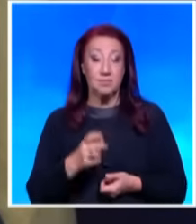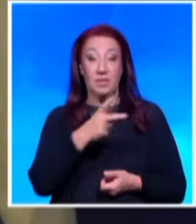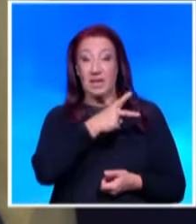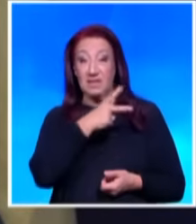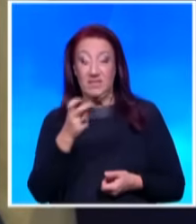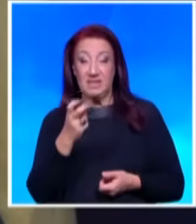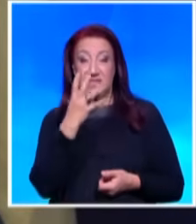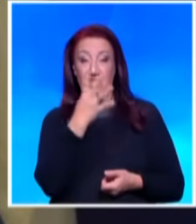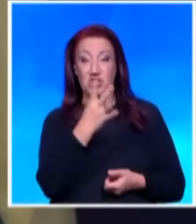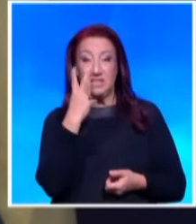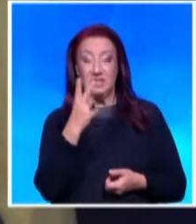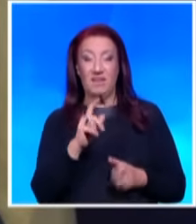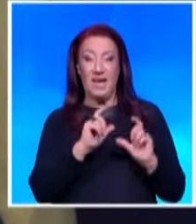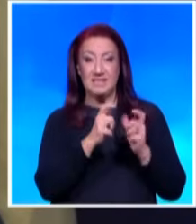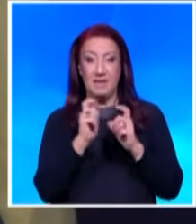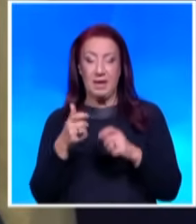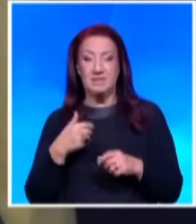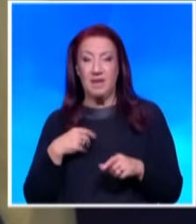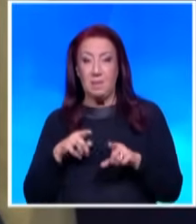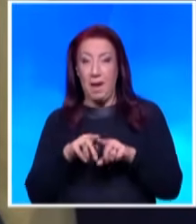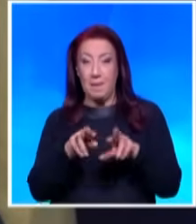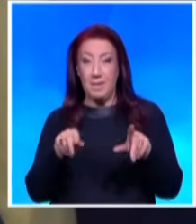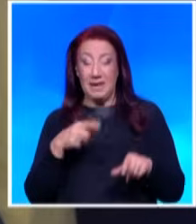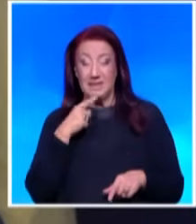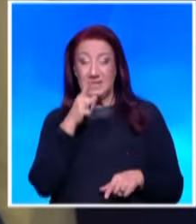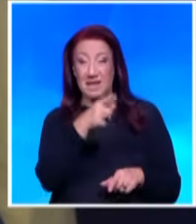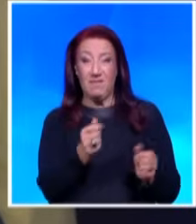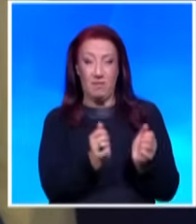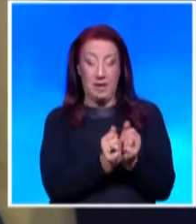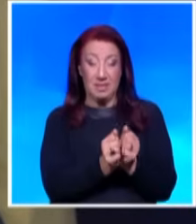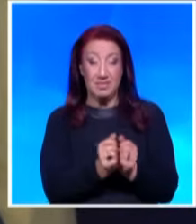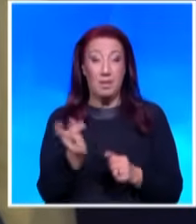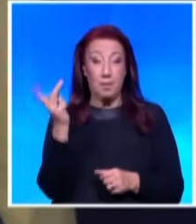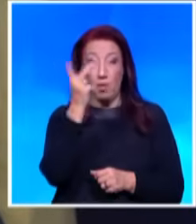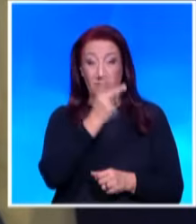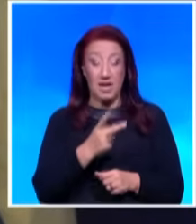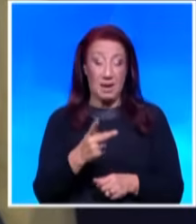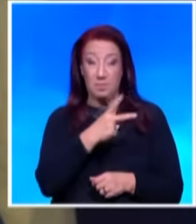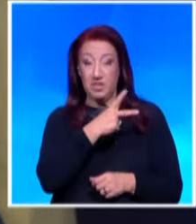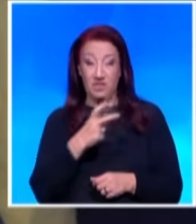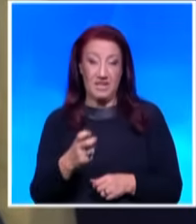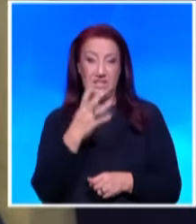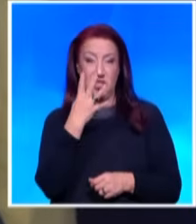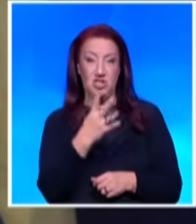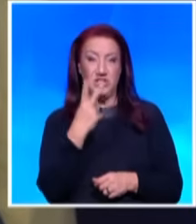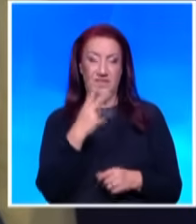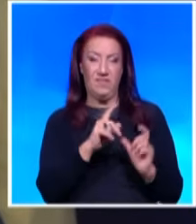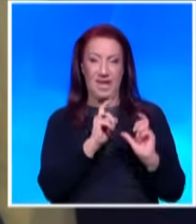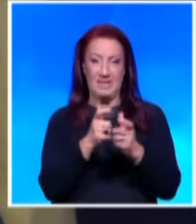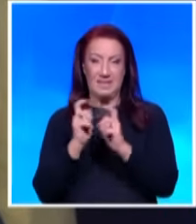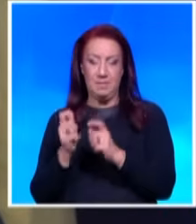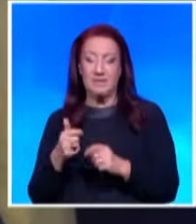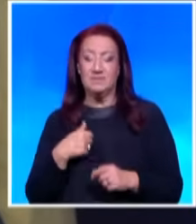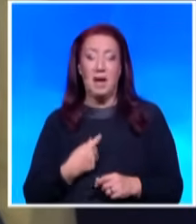242 семейства имат близки в плен. Повтарям, 242. Наша първостепенна национална задача е